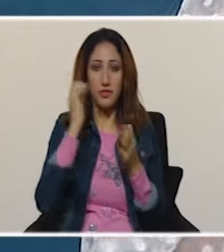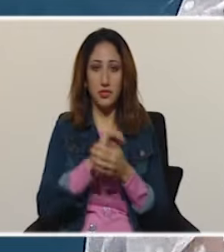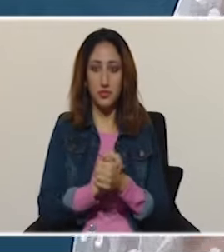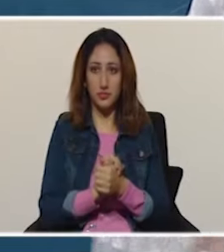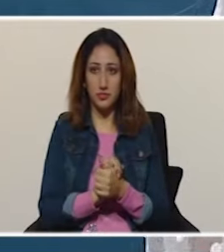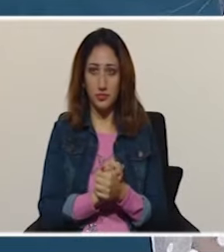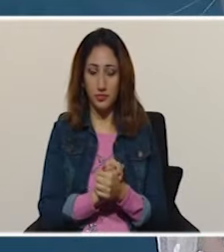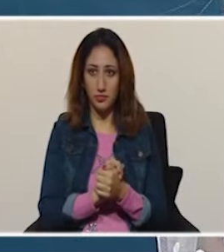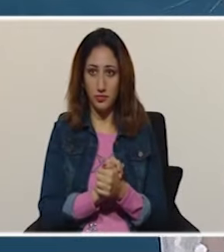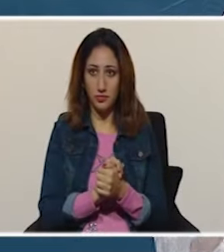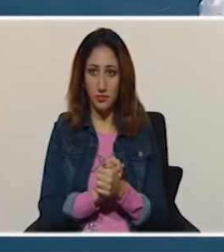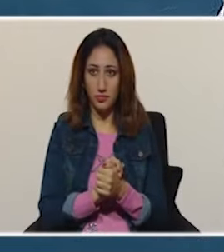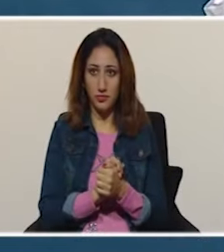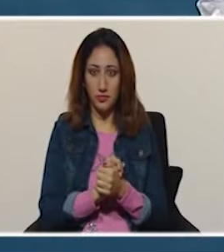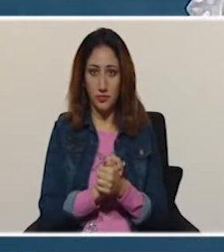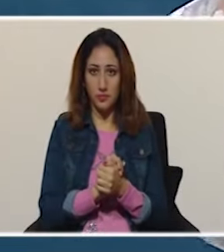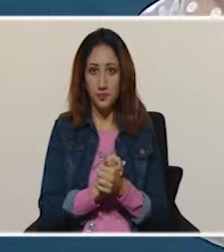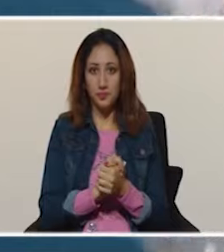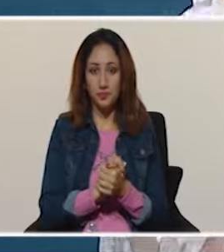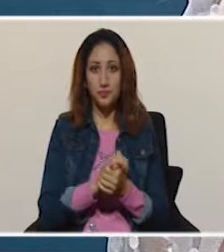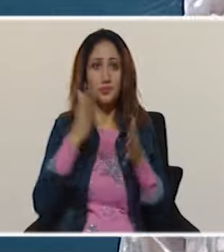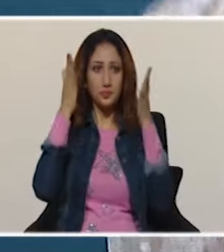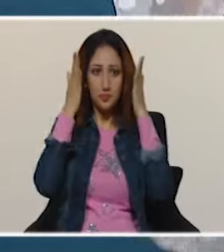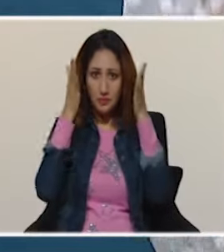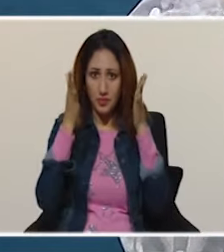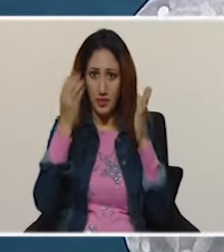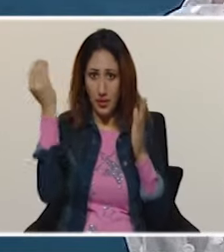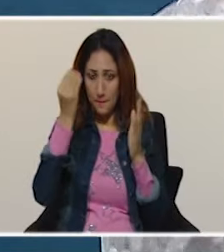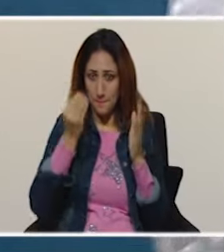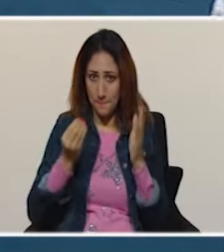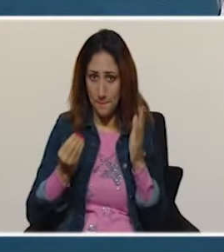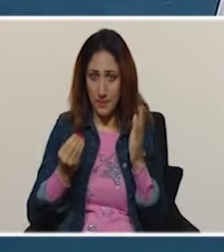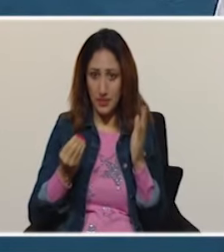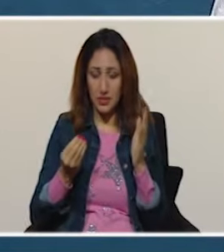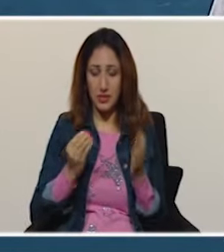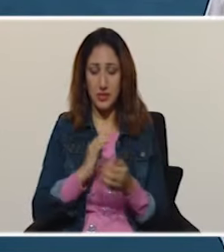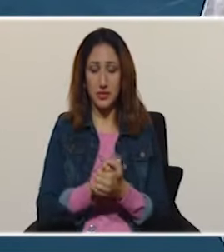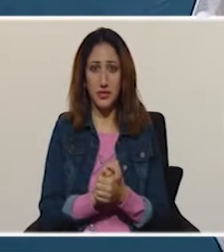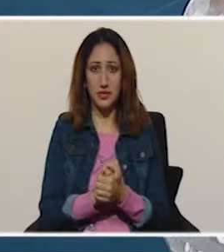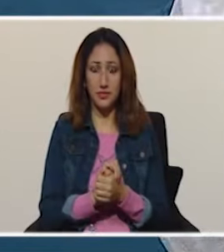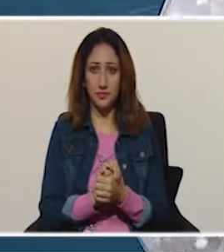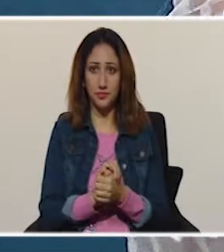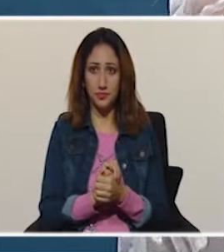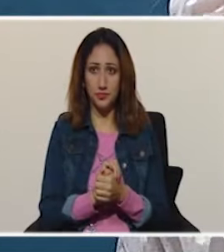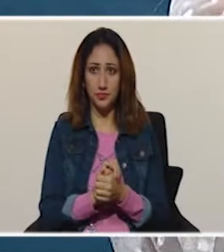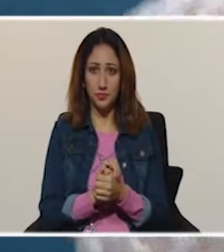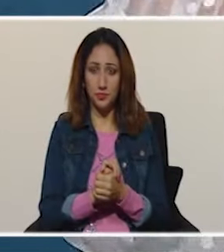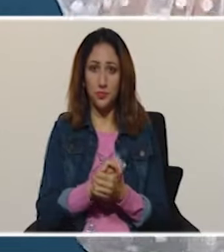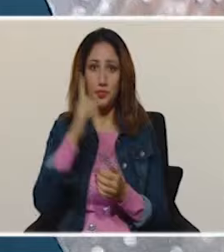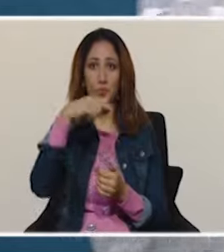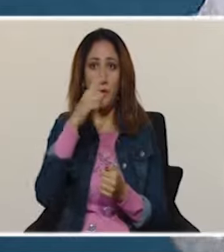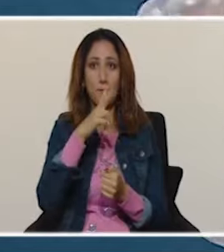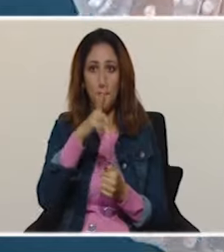يعني تركيزي بسيط وطبعا لانه بكونوا قاعدين قدامي اولاد الجيران شوي بيكونوا حلوين وبحبوا يحكوا